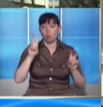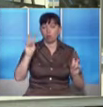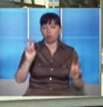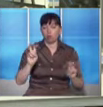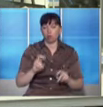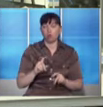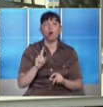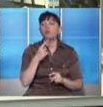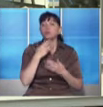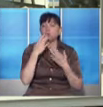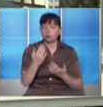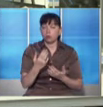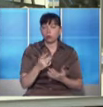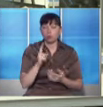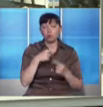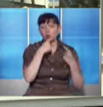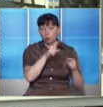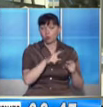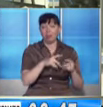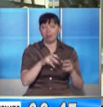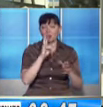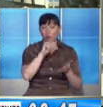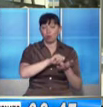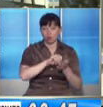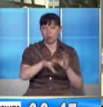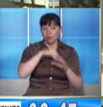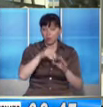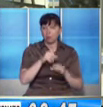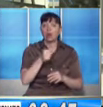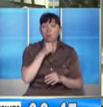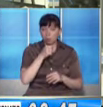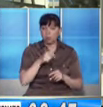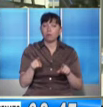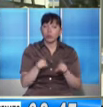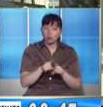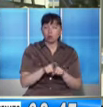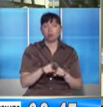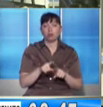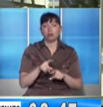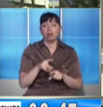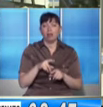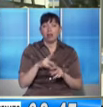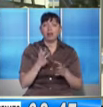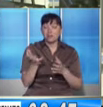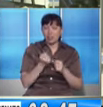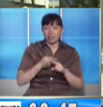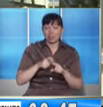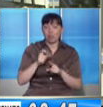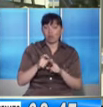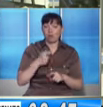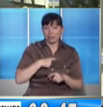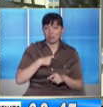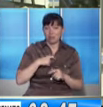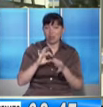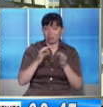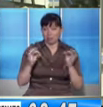Vă întreb pentru că alți concurenți electorali au încercat și ei să monopolizeze faptele bune și i-au dat o